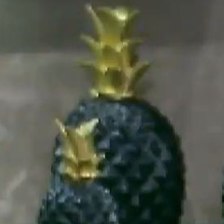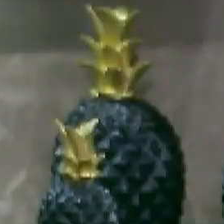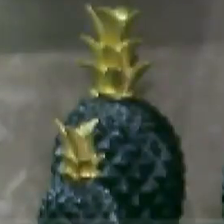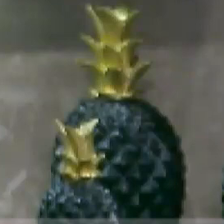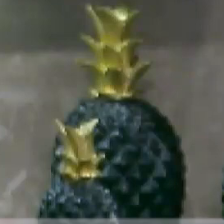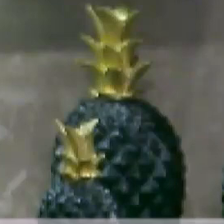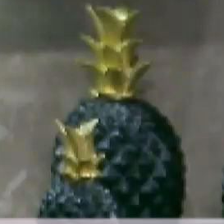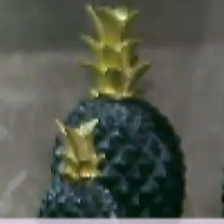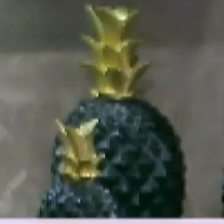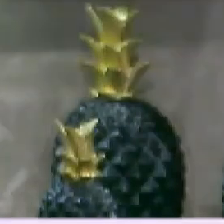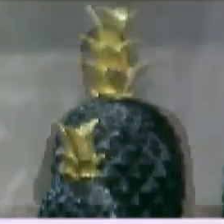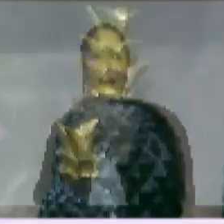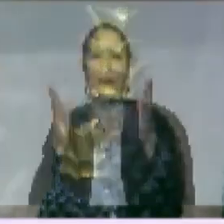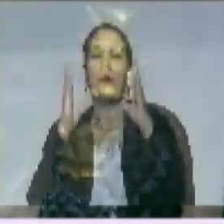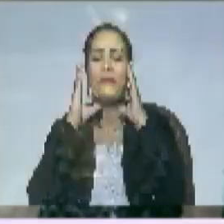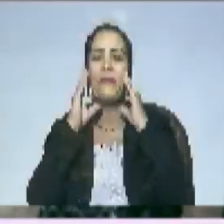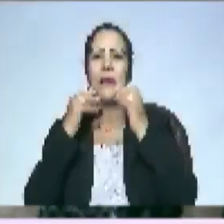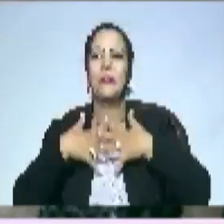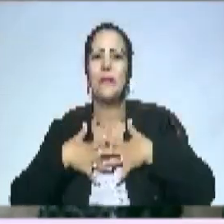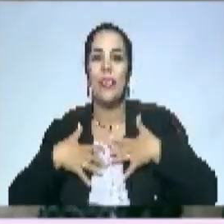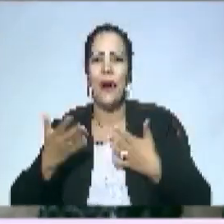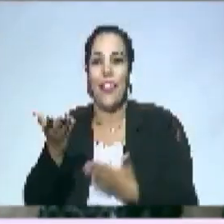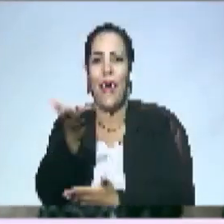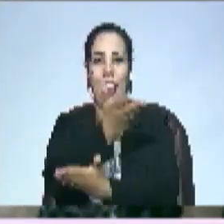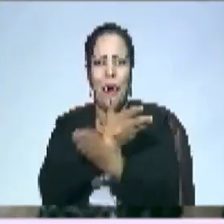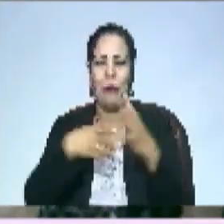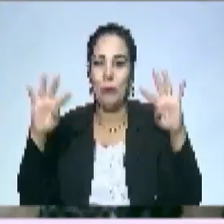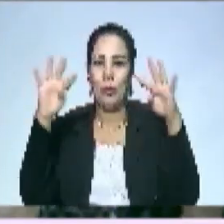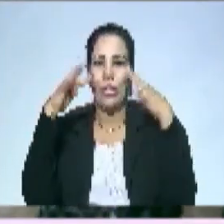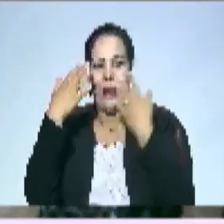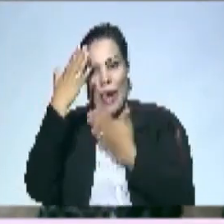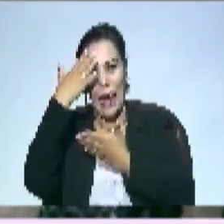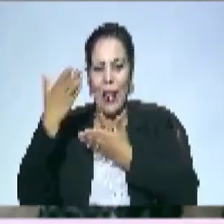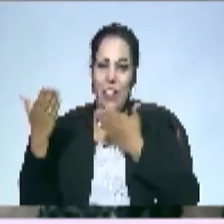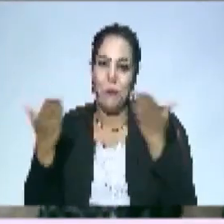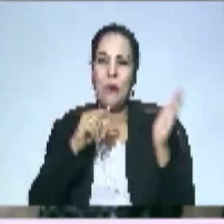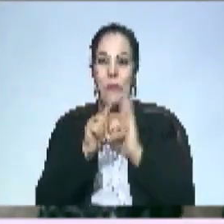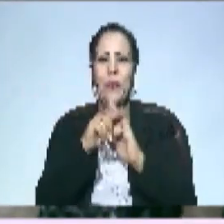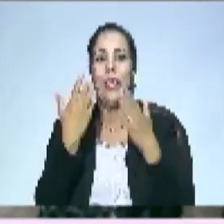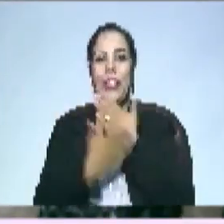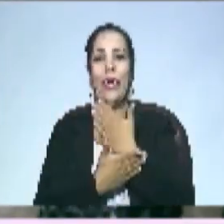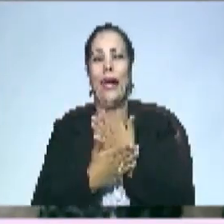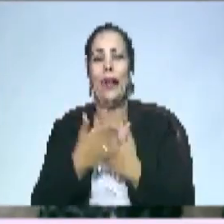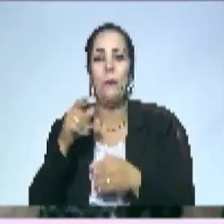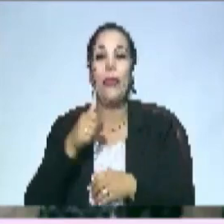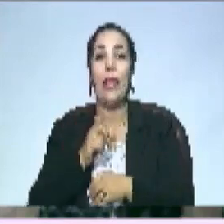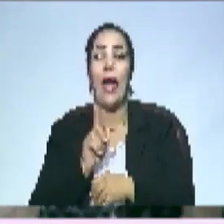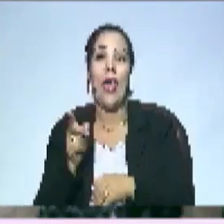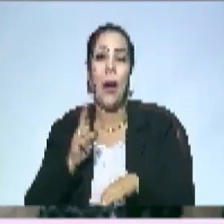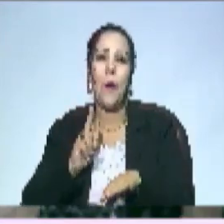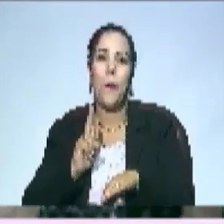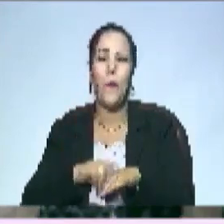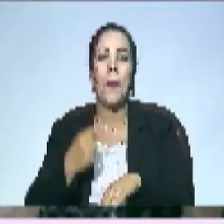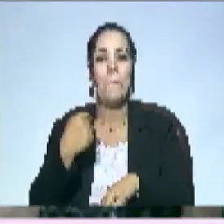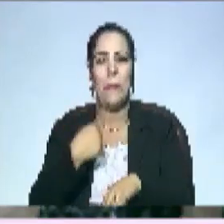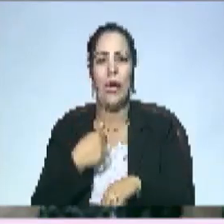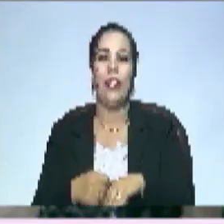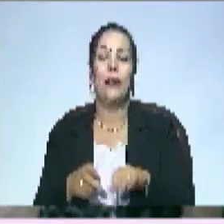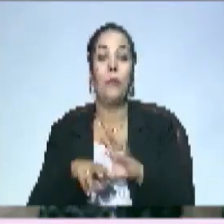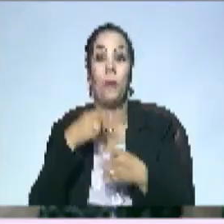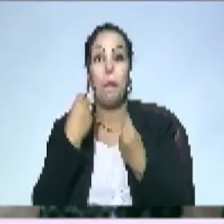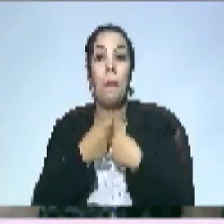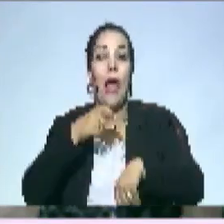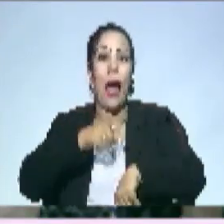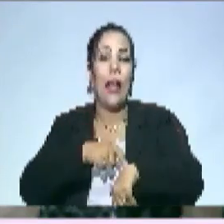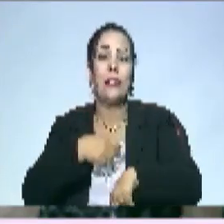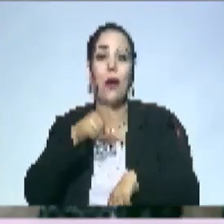يا مساء الخير والهنا والسعادة على حضراتكم مشاهدينا، أهلا بيكم في حلقة جديدة من هي ومين. زي ما حضراتكم متعودين بكون معاكم من الساعة